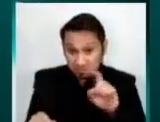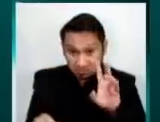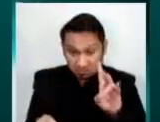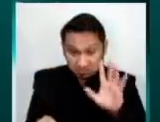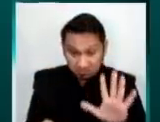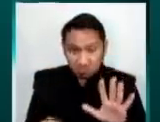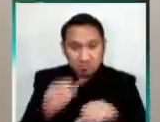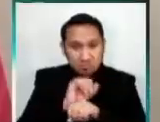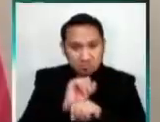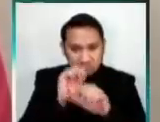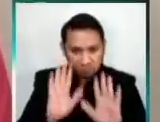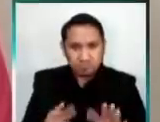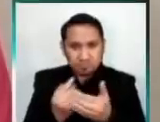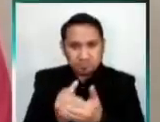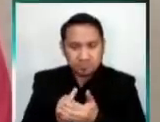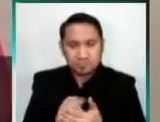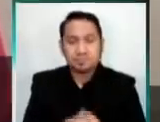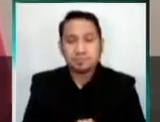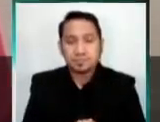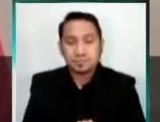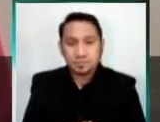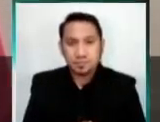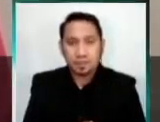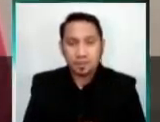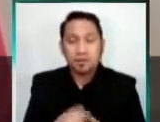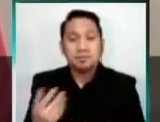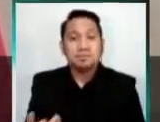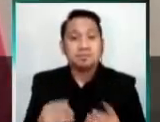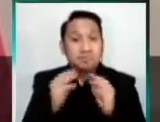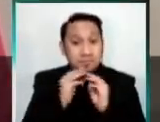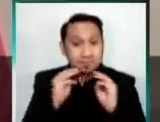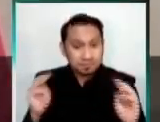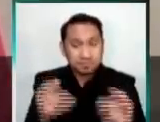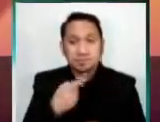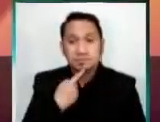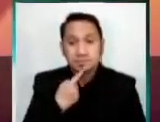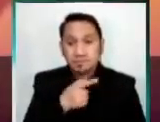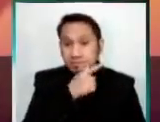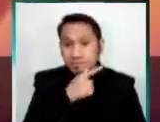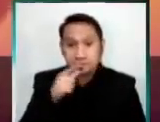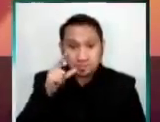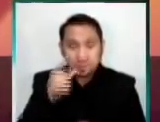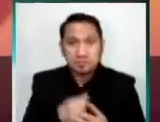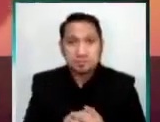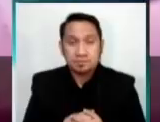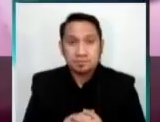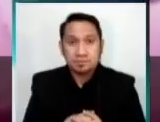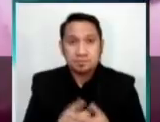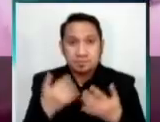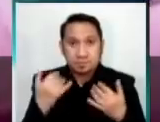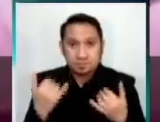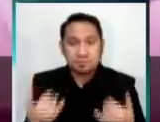ang naka-quarantine. Sa kanyang video message, sinabi ni Vice President Lenny Robredo na may libreng telemedicine at